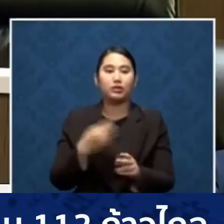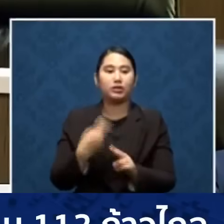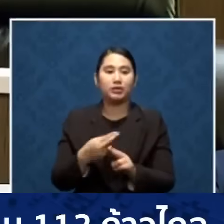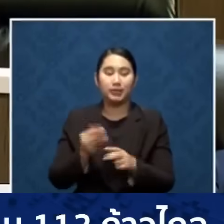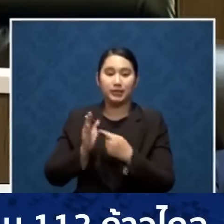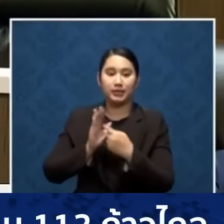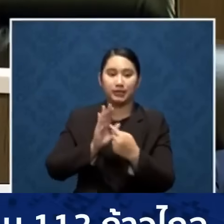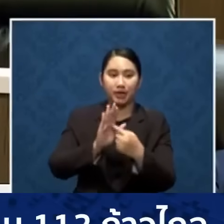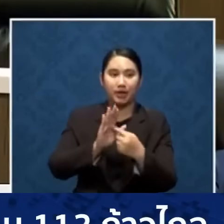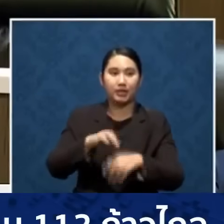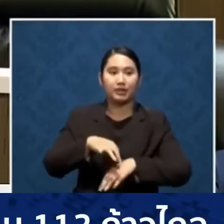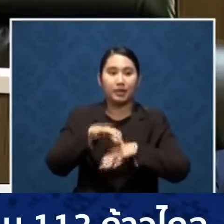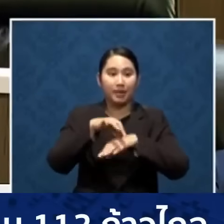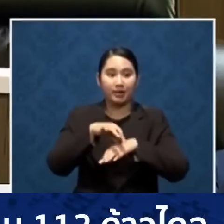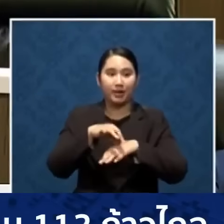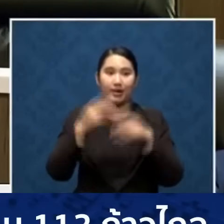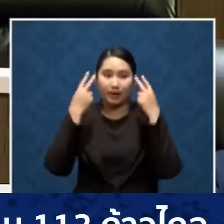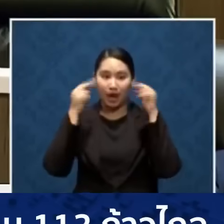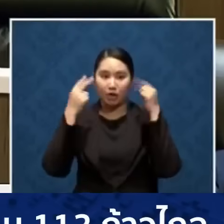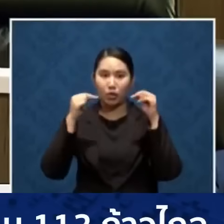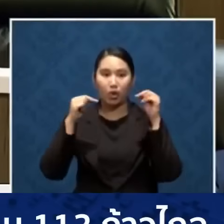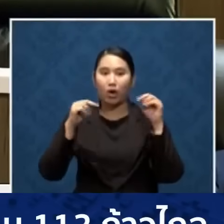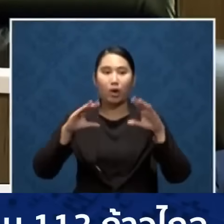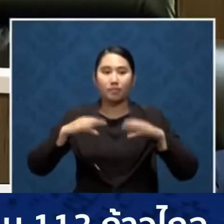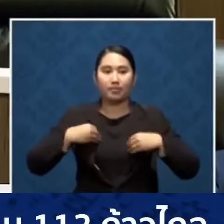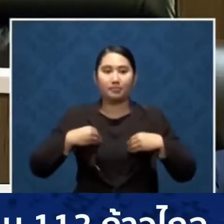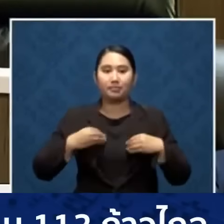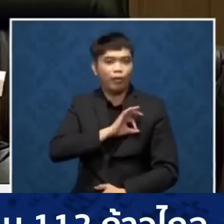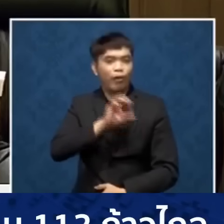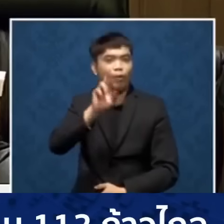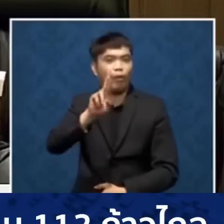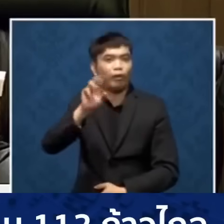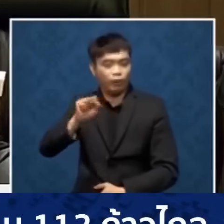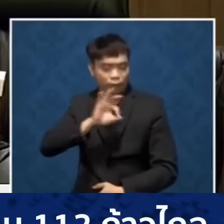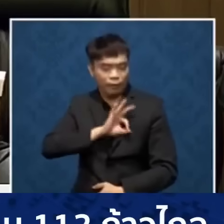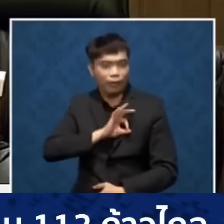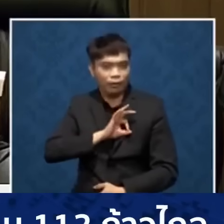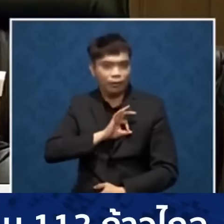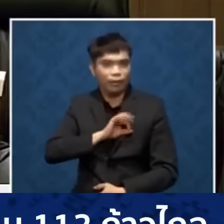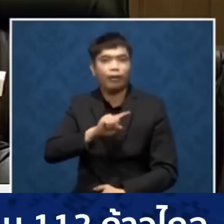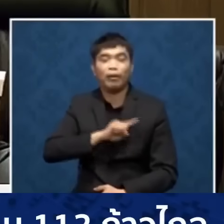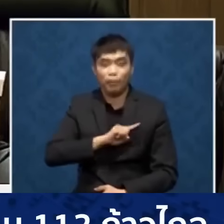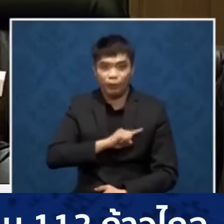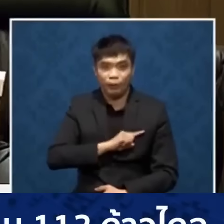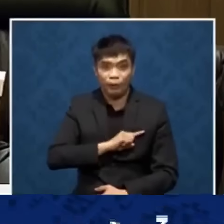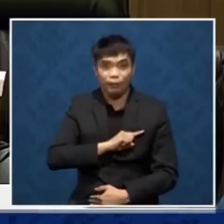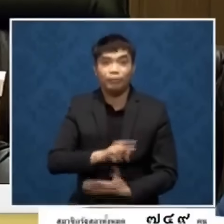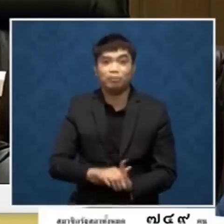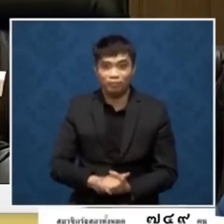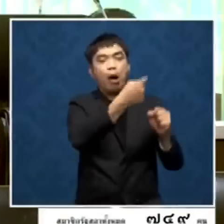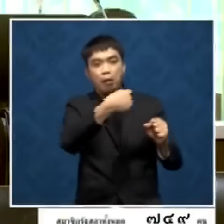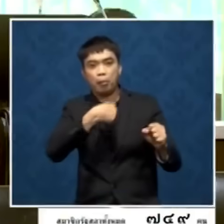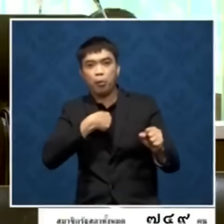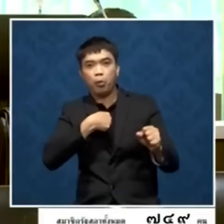ชื่อเพื่อให้รัฐสภาโหวตให้ความเห็นชอบได้แต่อย่างใดครับอาทิ ขณะที่นายสมชายแสวงการสมา